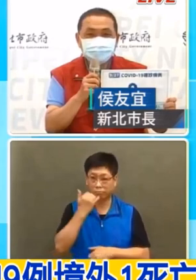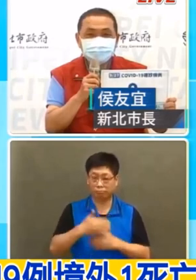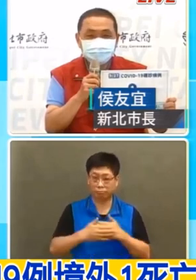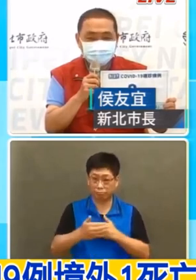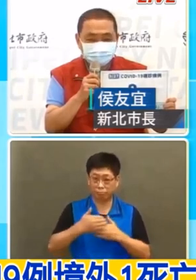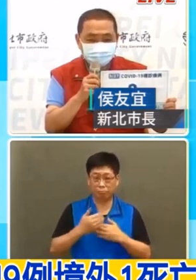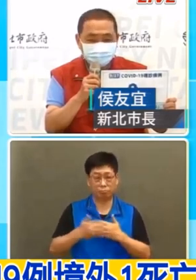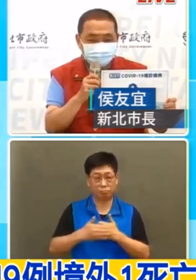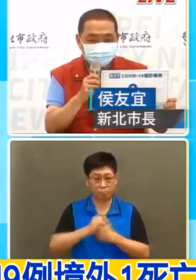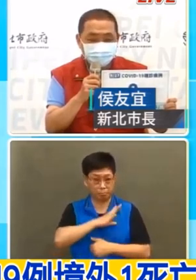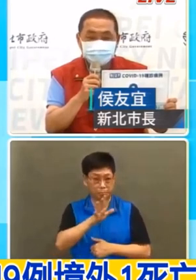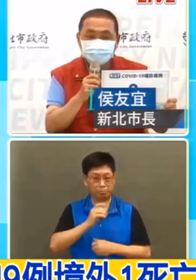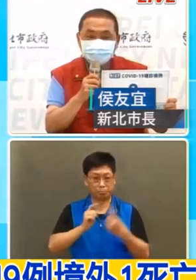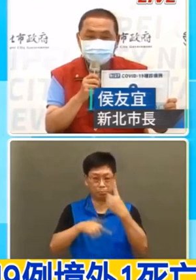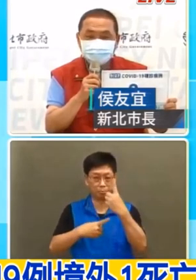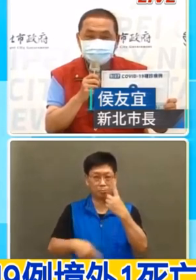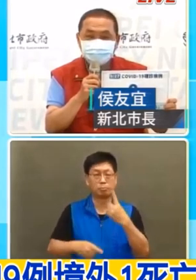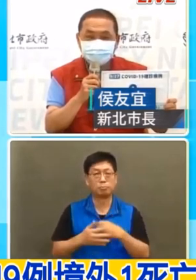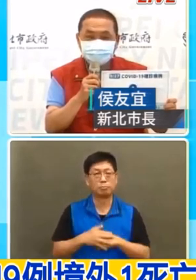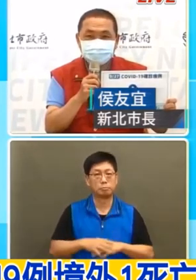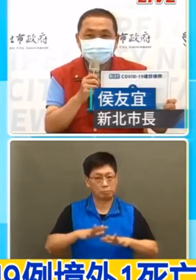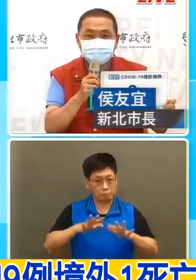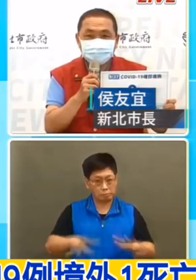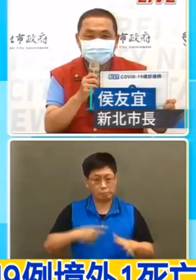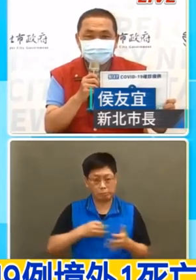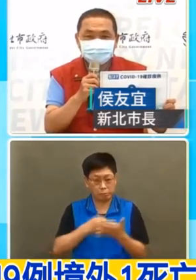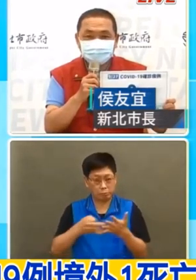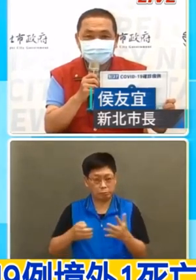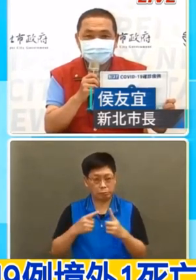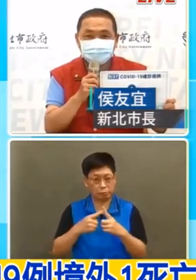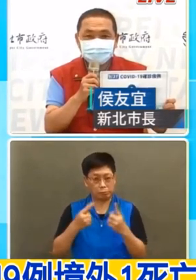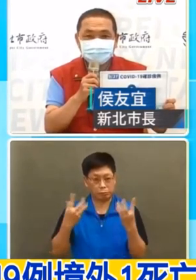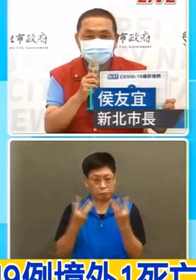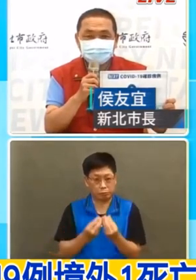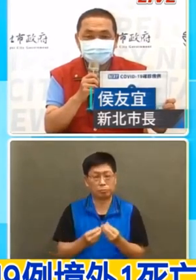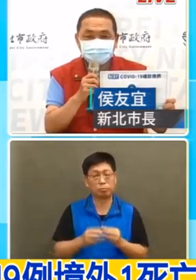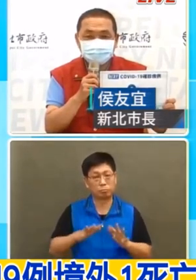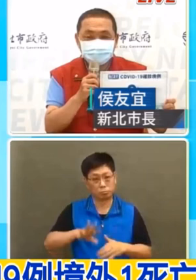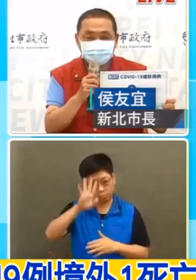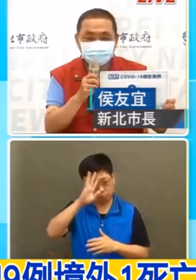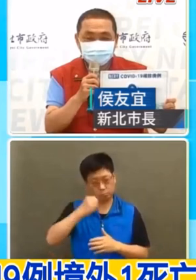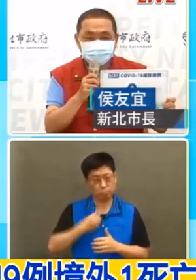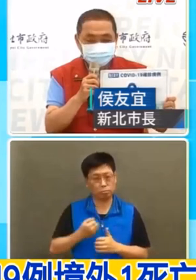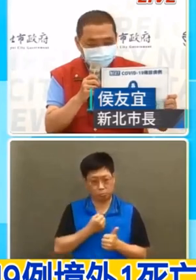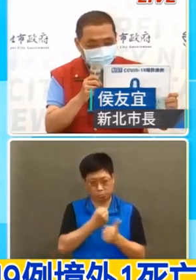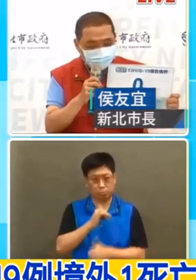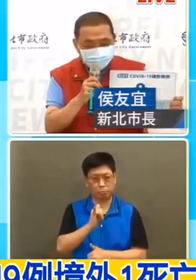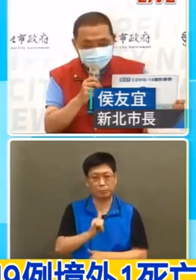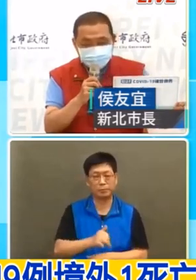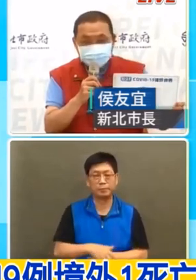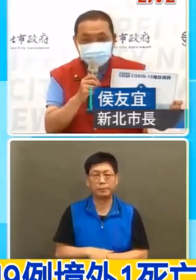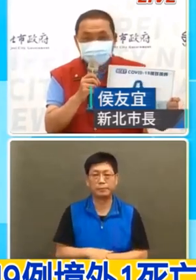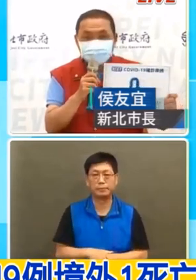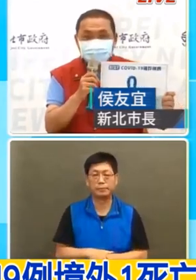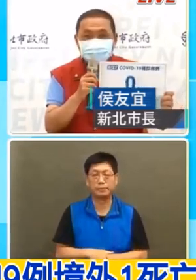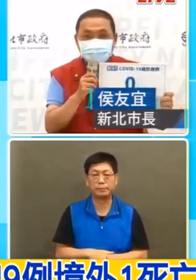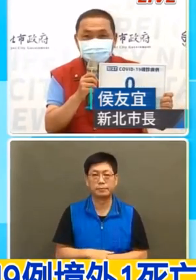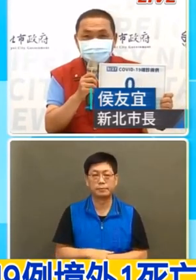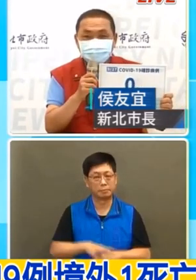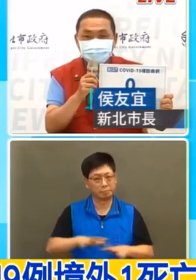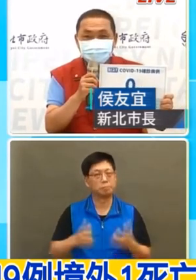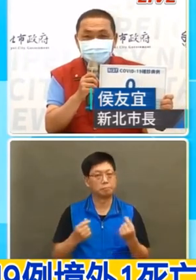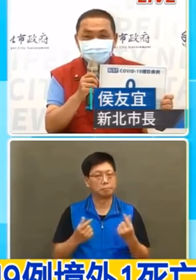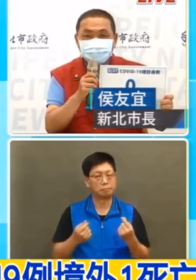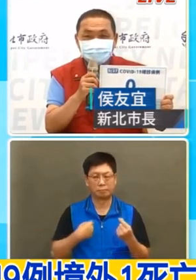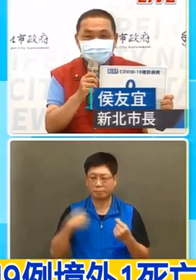1人。那目前列管数越来越少，疫情相对的稳定，所以我们还是